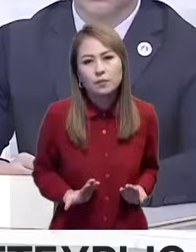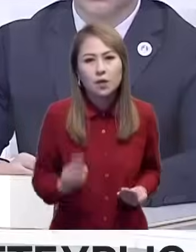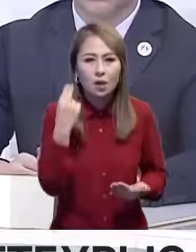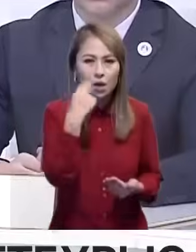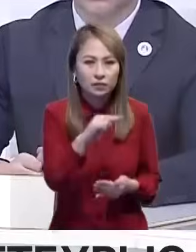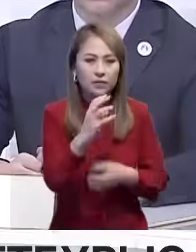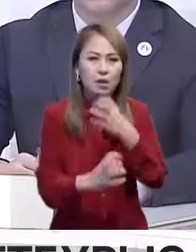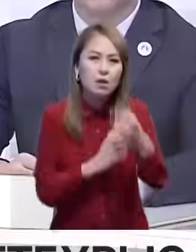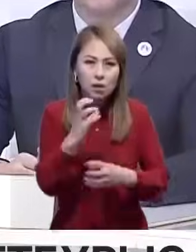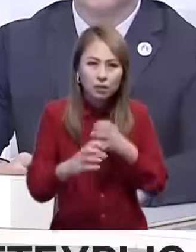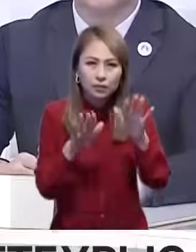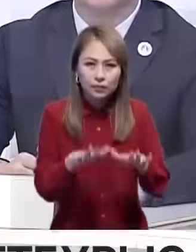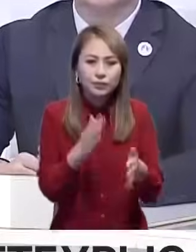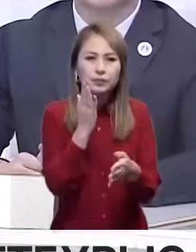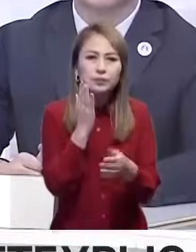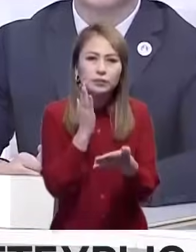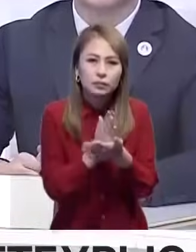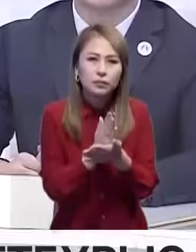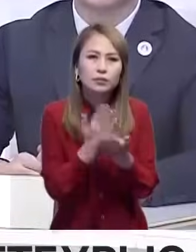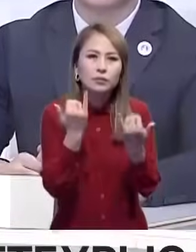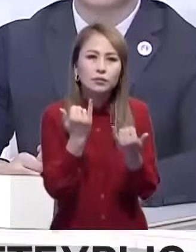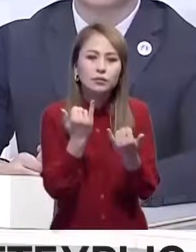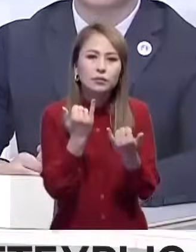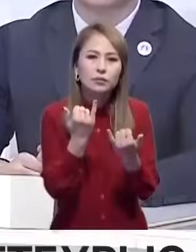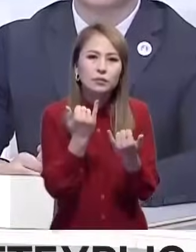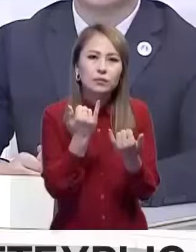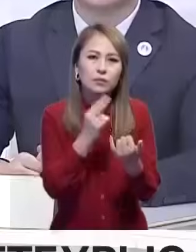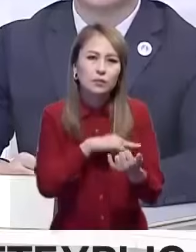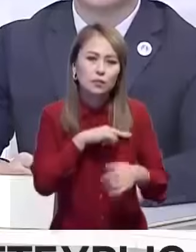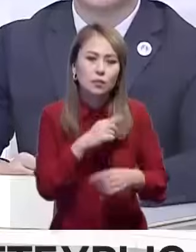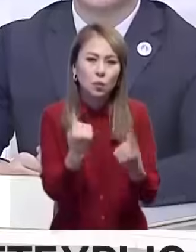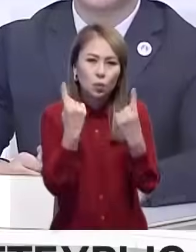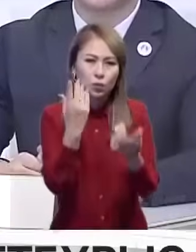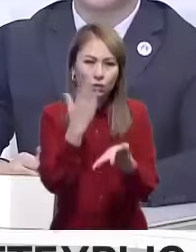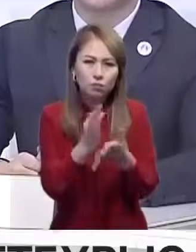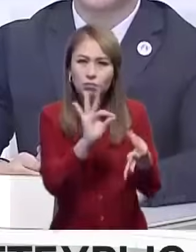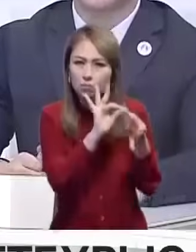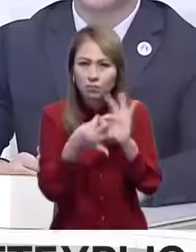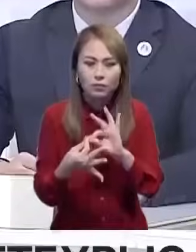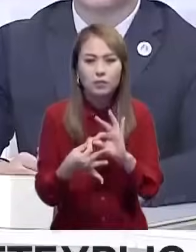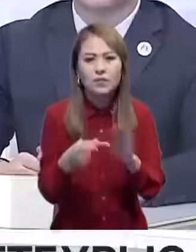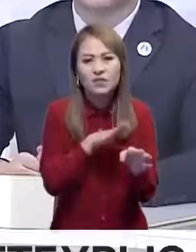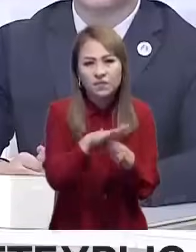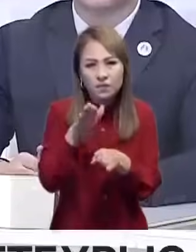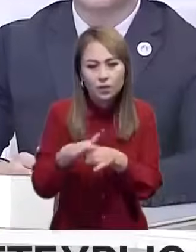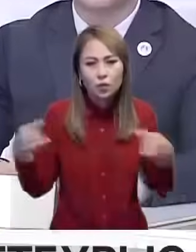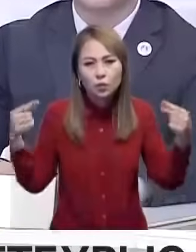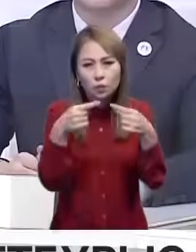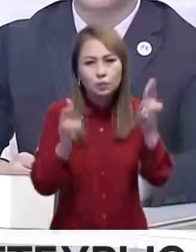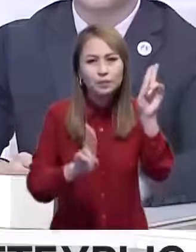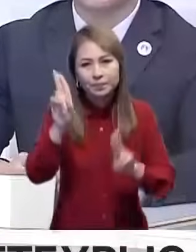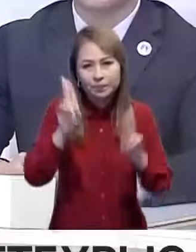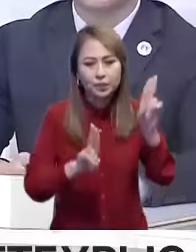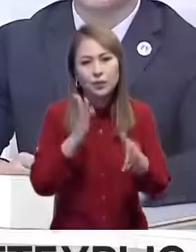сапасын халықаралық стандарттарға қол жеткізу бойынша жүйелі жұмыстар жүргізілуде. Оларды іске асырудың нақты